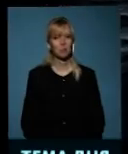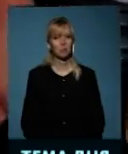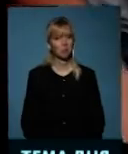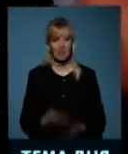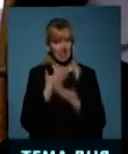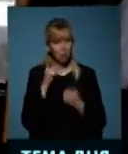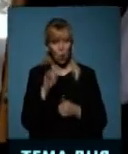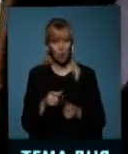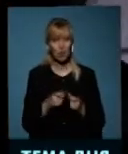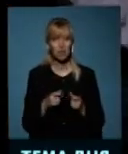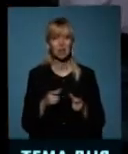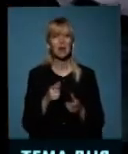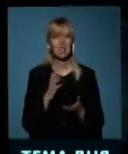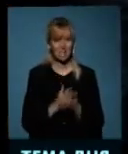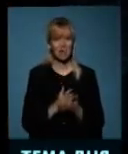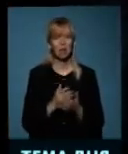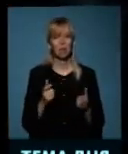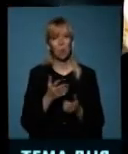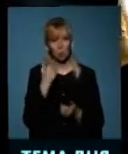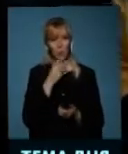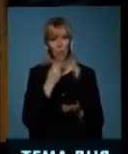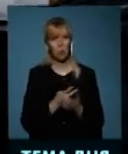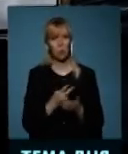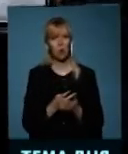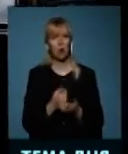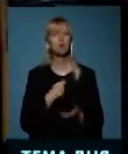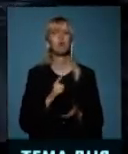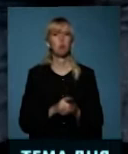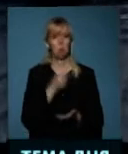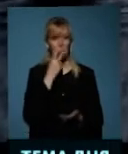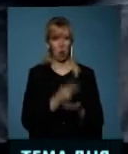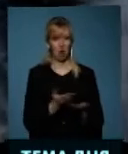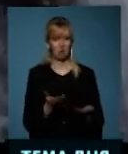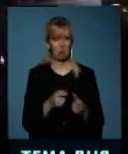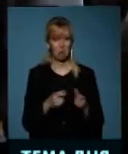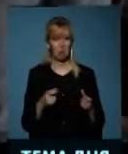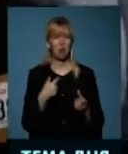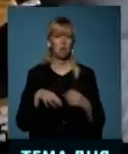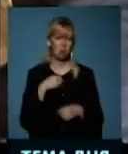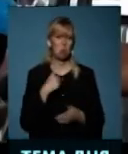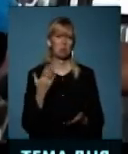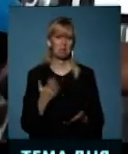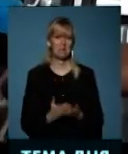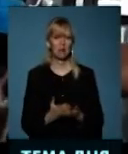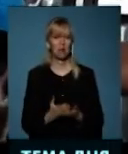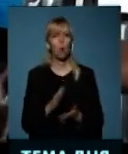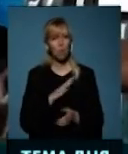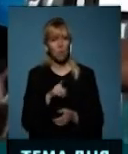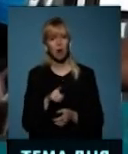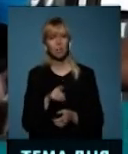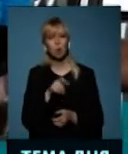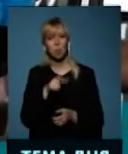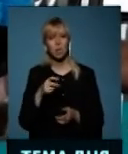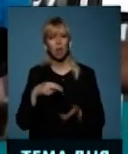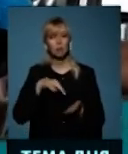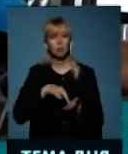Немає у вас білетів? Є у вас білети. Ну, що вам показувати? Все у нас є. Буває у вас таке, що пасажири йдуть